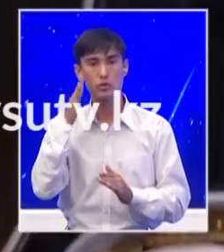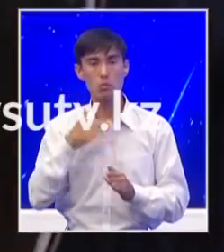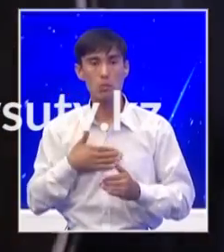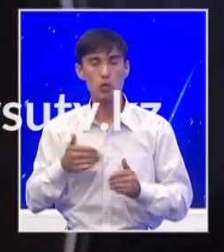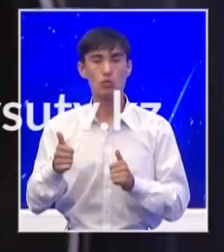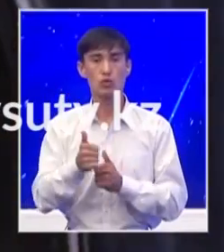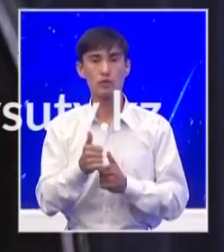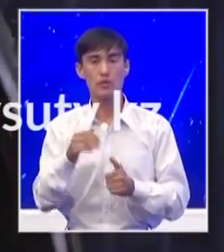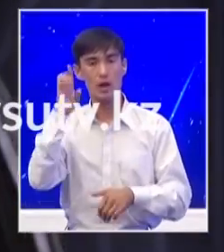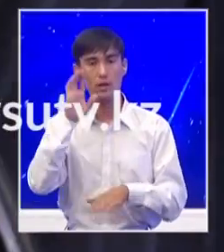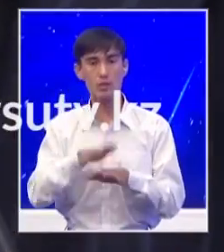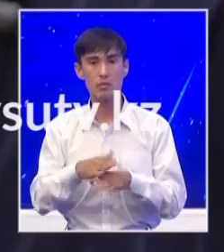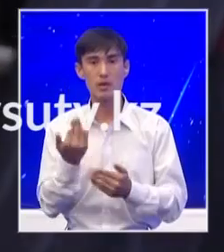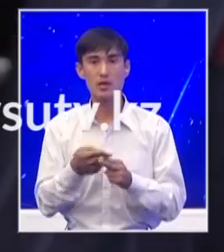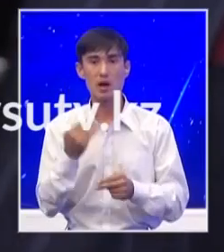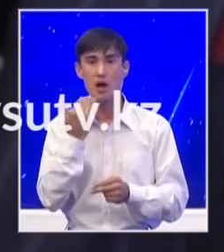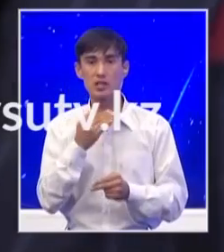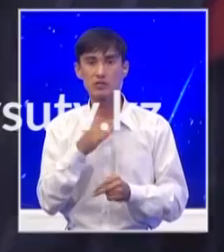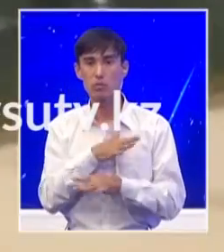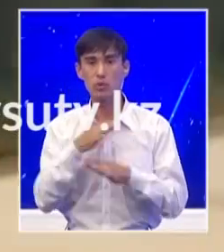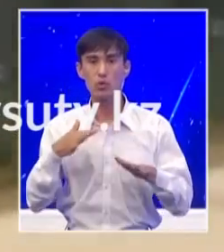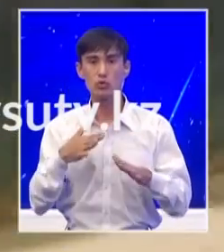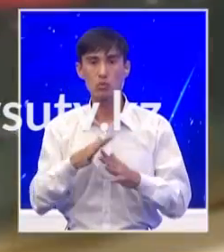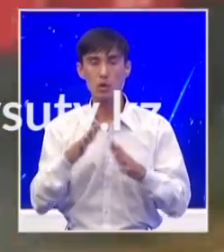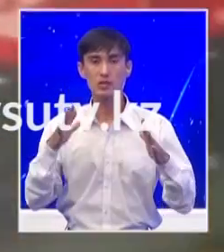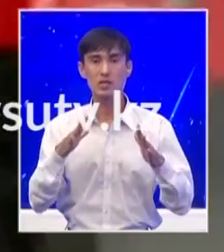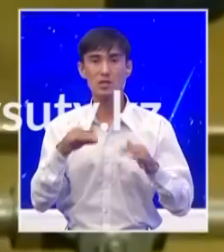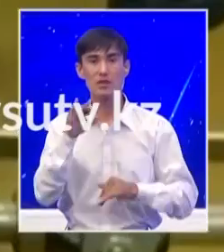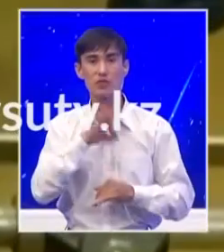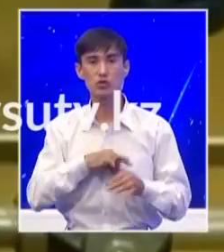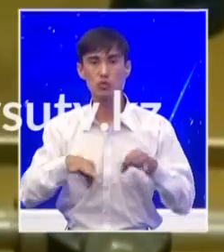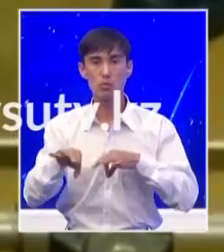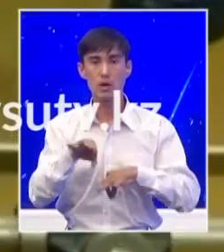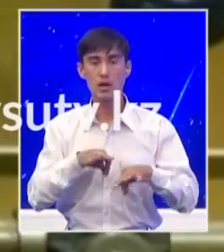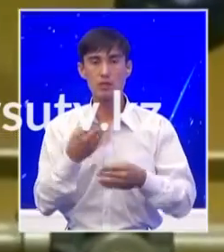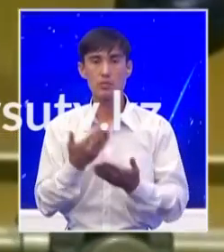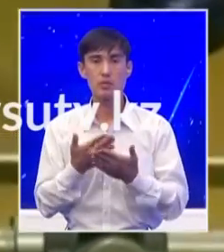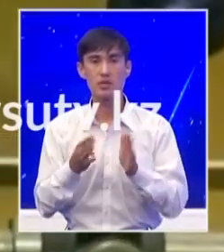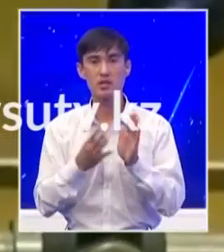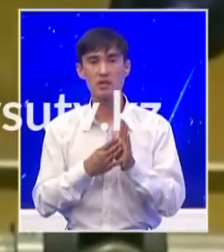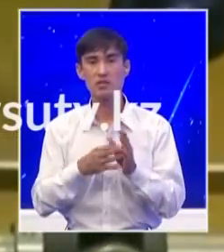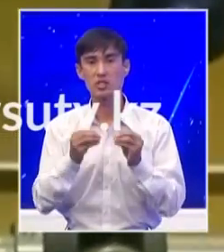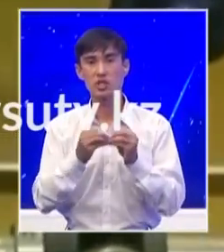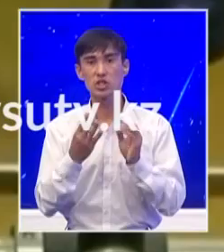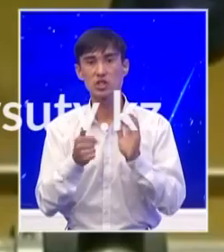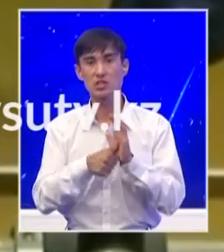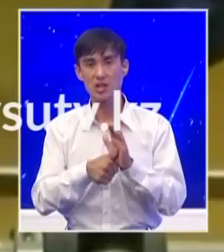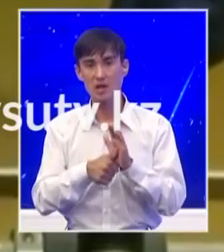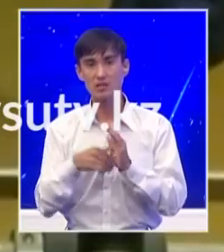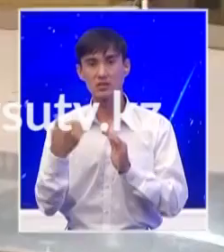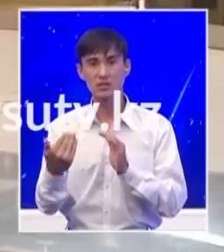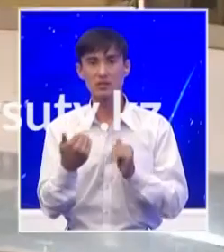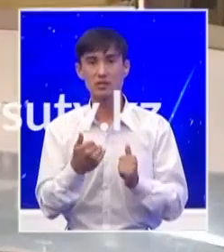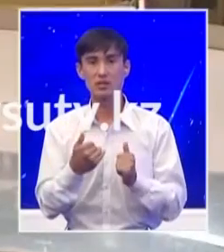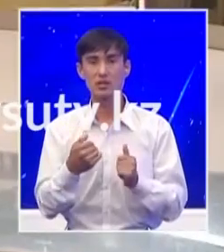продуктивным акимом. Эти качества стали двигателем множества масштабных инвестиционных проектов. К примеру, 9 из 16 транснациональных